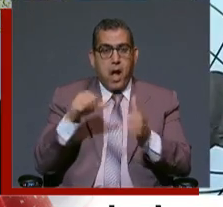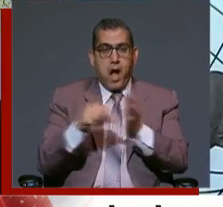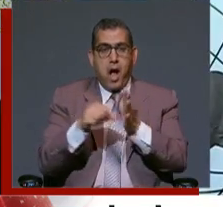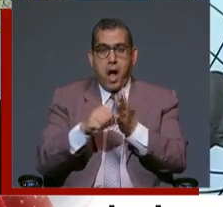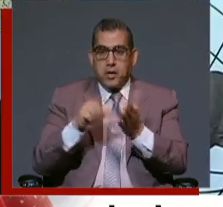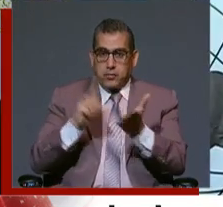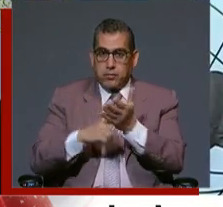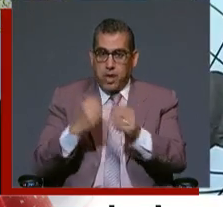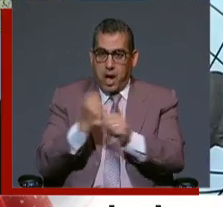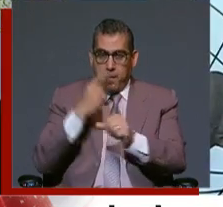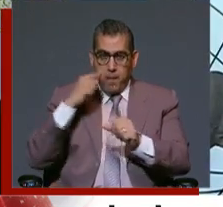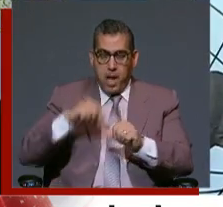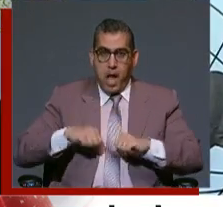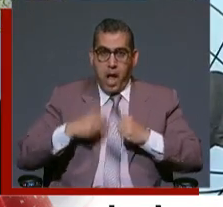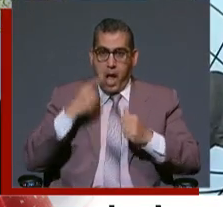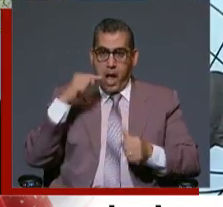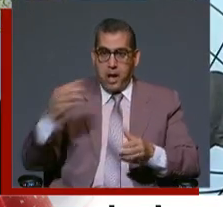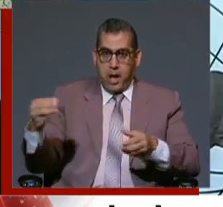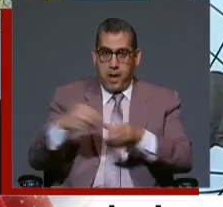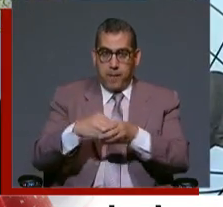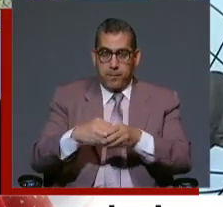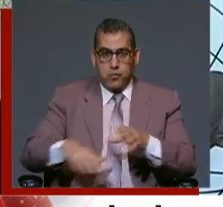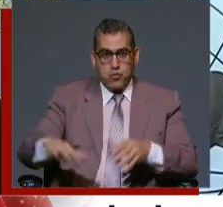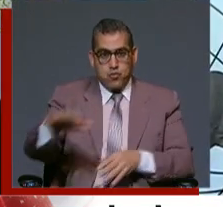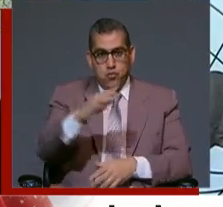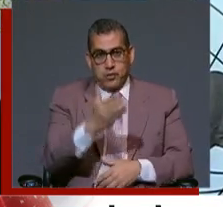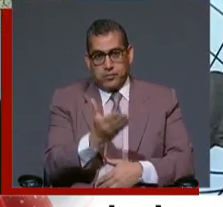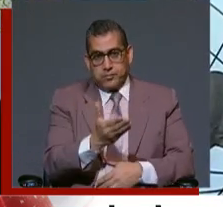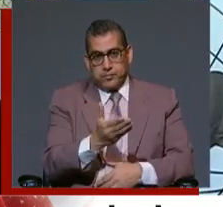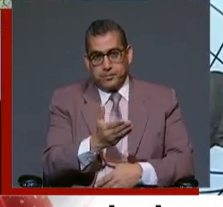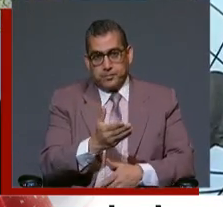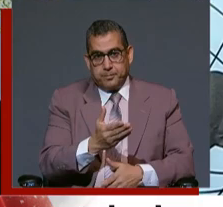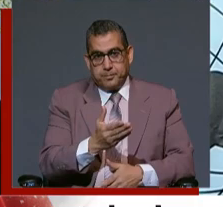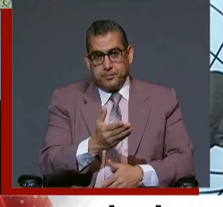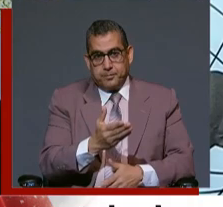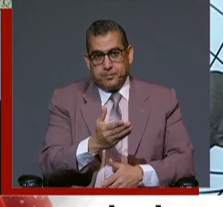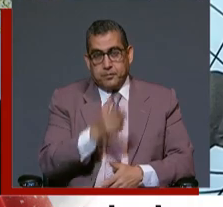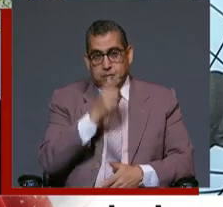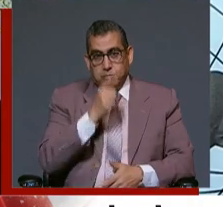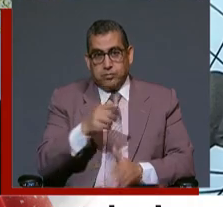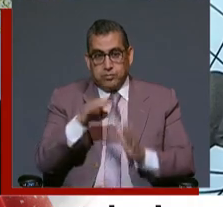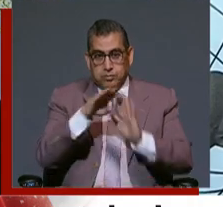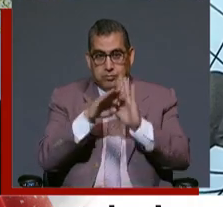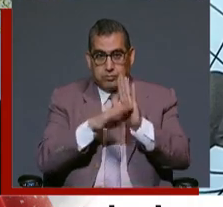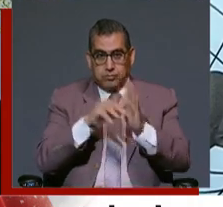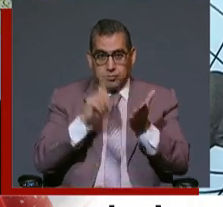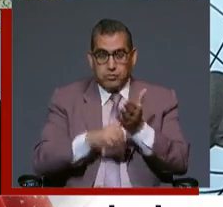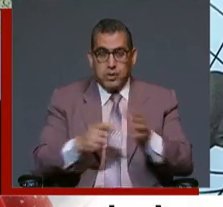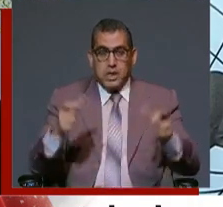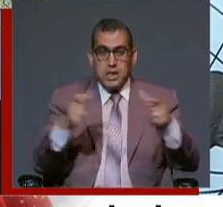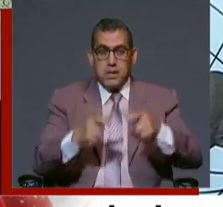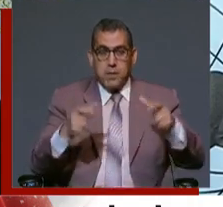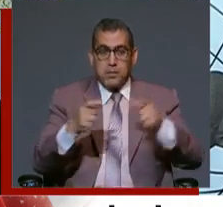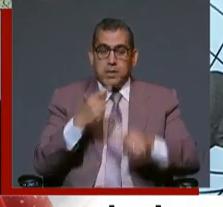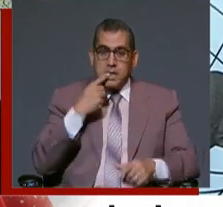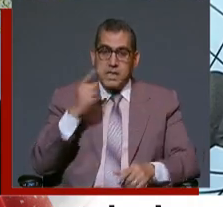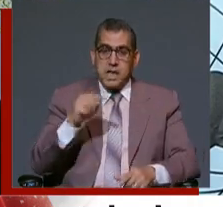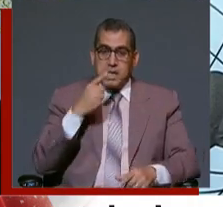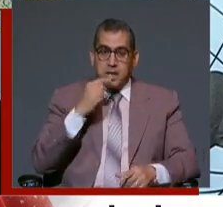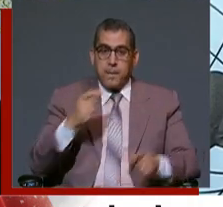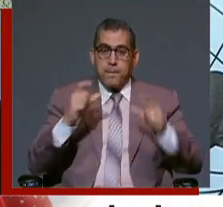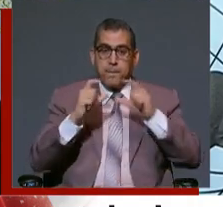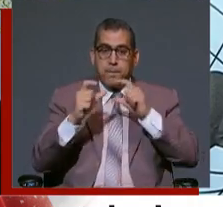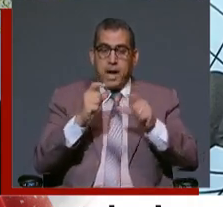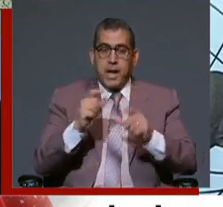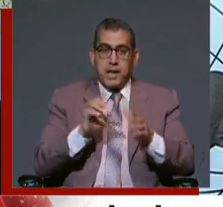في هذا المجال. الأخوة والأخوات، يتزامن انعقاد الاجتماعات السنوية لبنك التنمية الإفريقي هذا